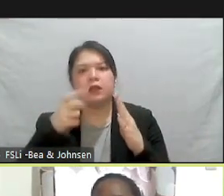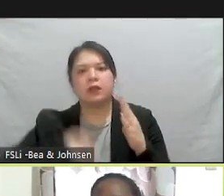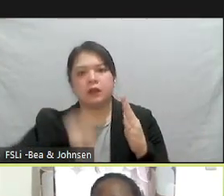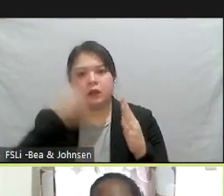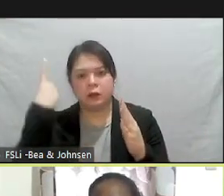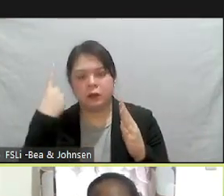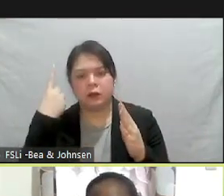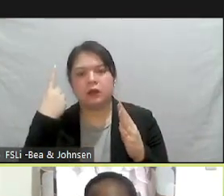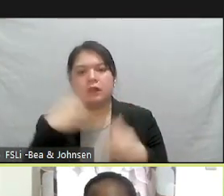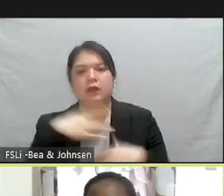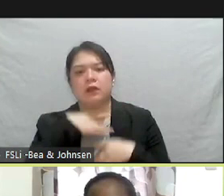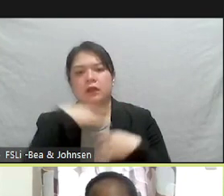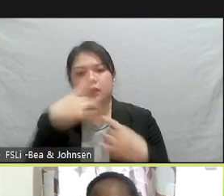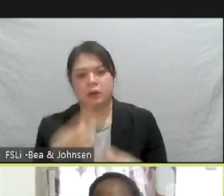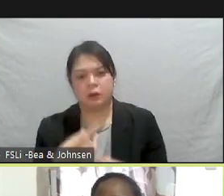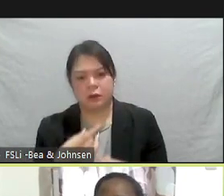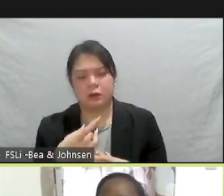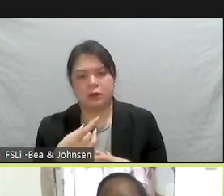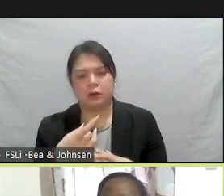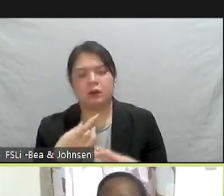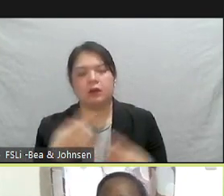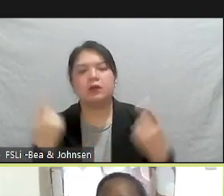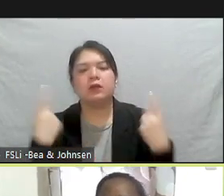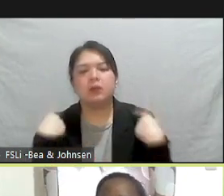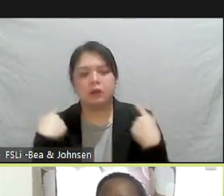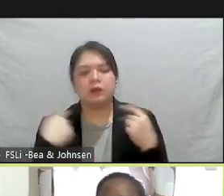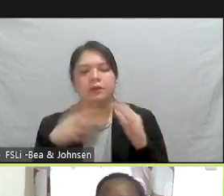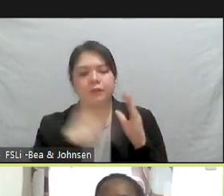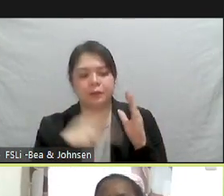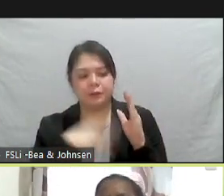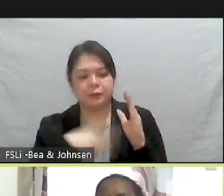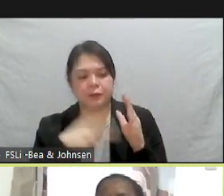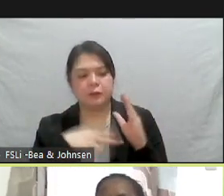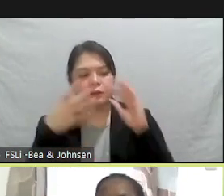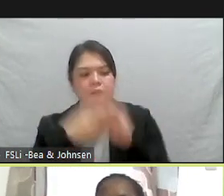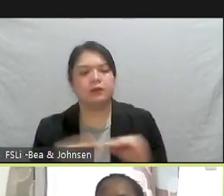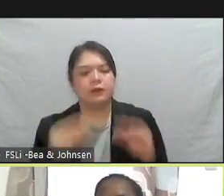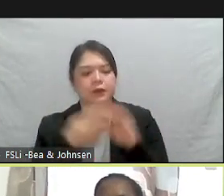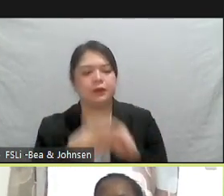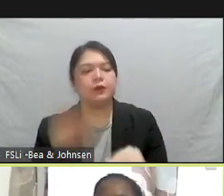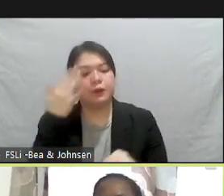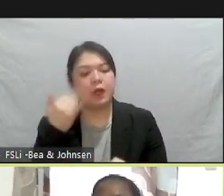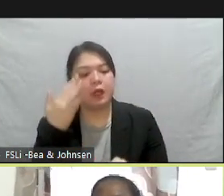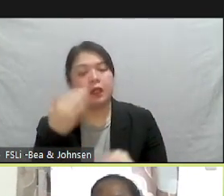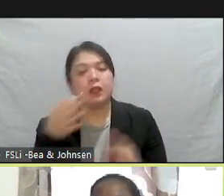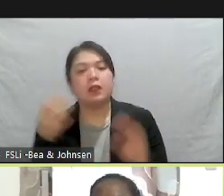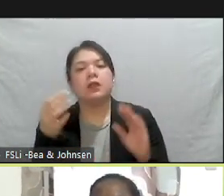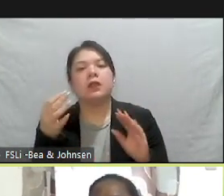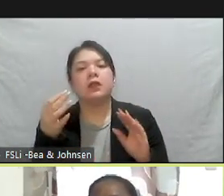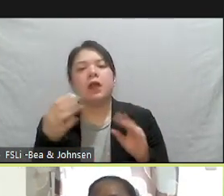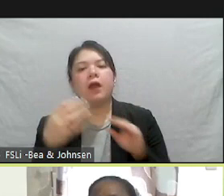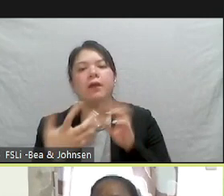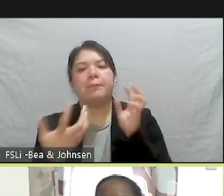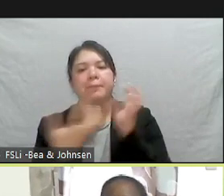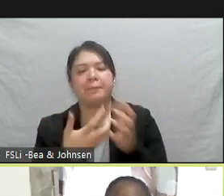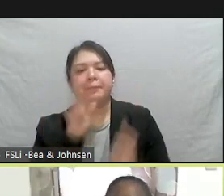ng pagkaka-interest na basahin ang kwento dahil nakasulat ito sa